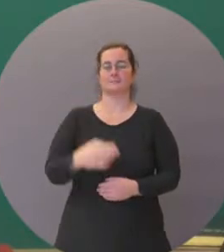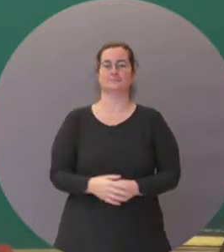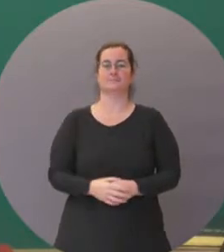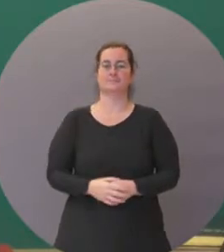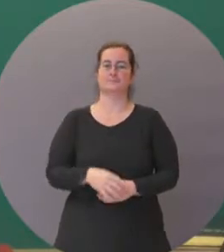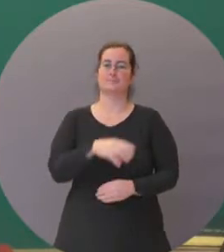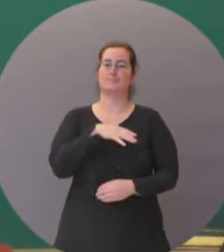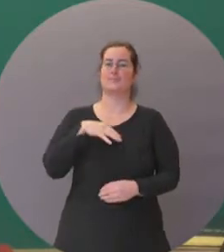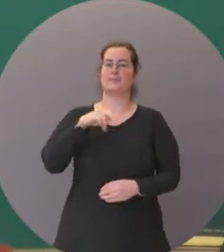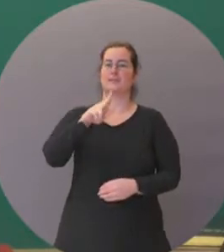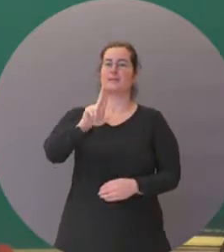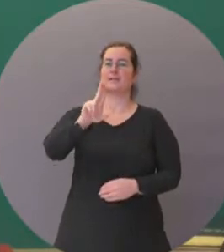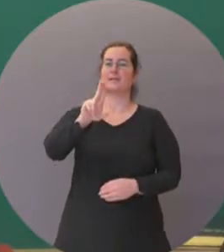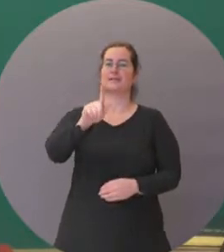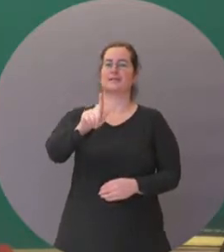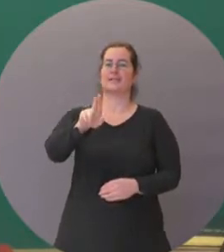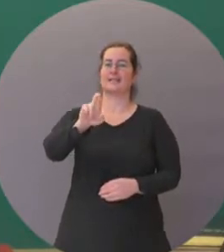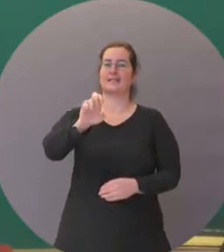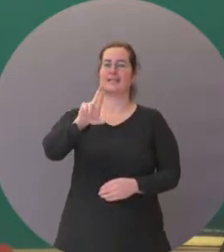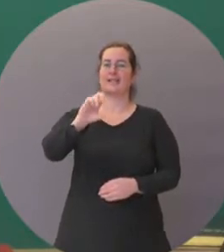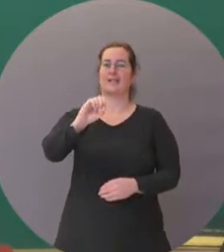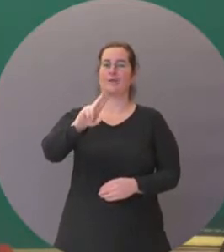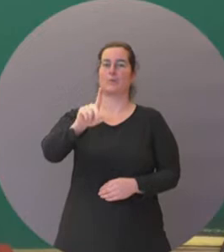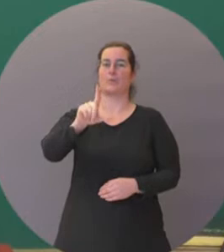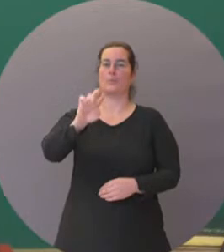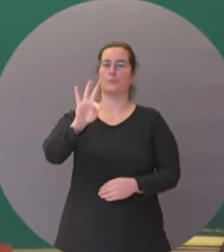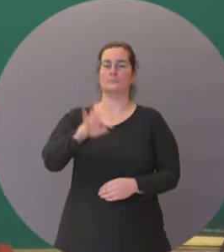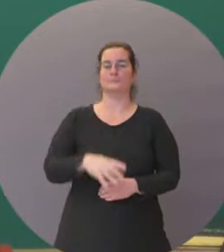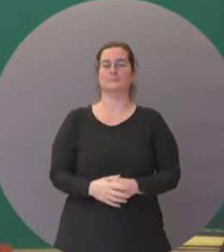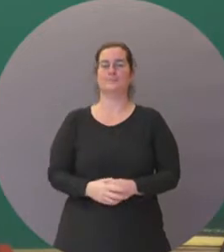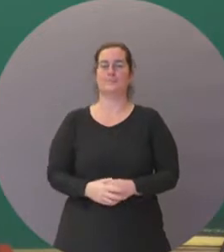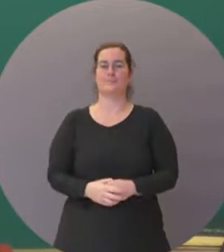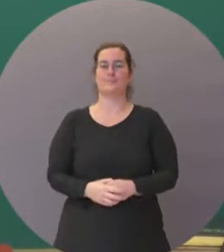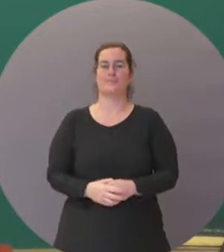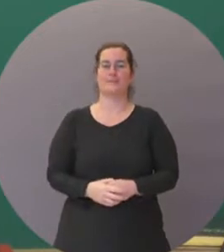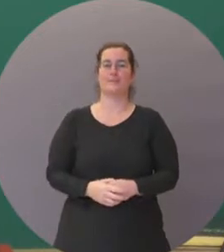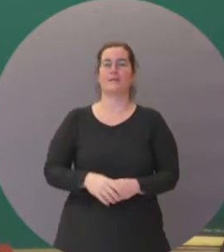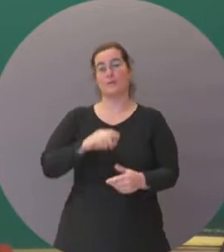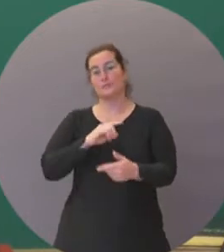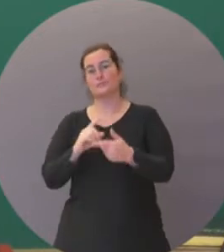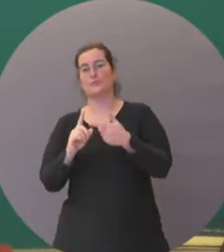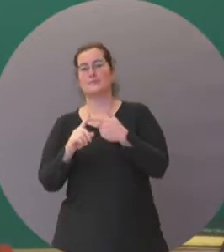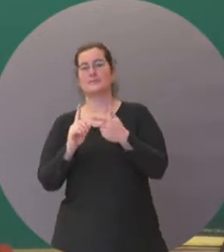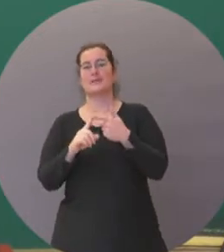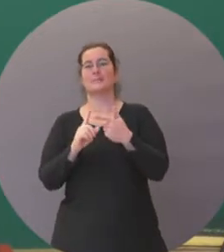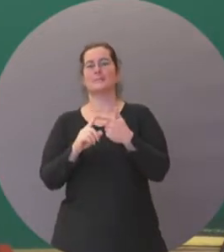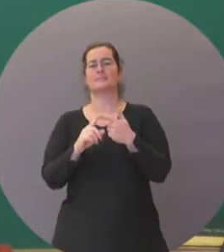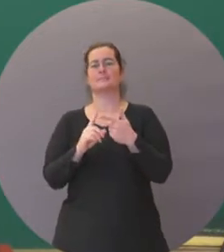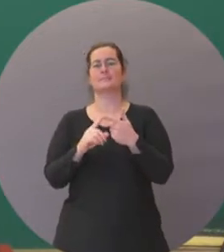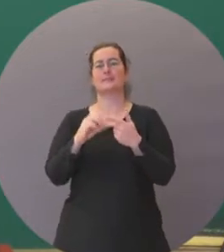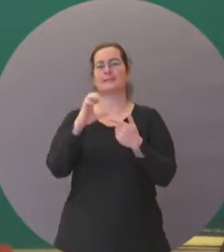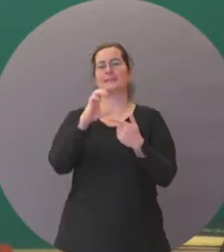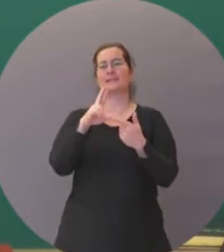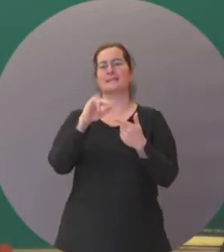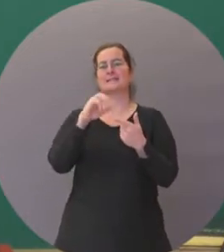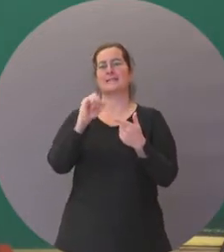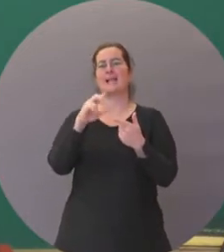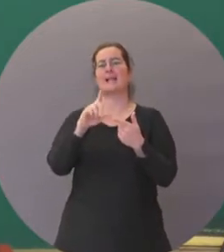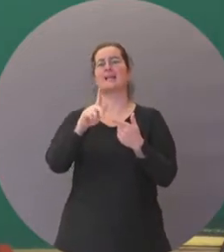madame guéroucler madame Guy Roux Christelle pouvoir à Monsieur Saint-Martin